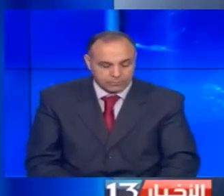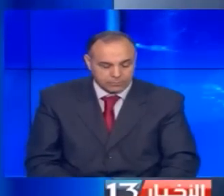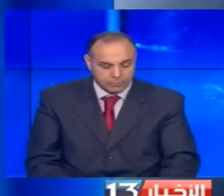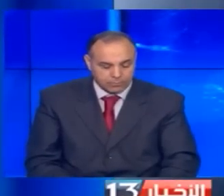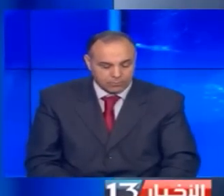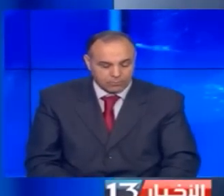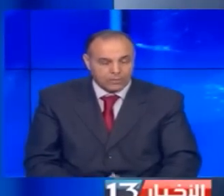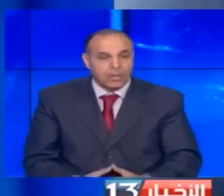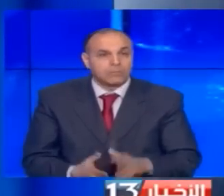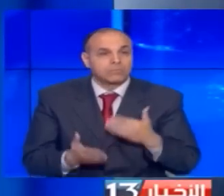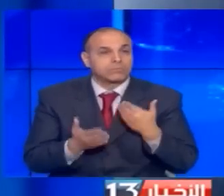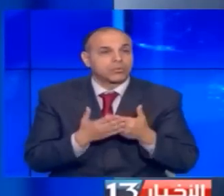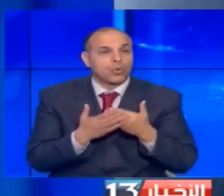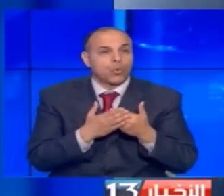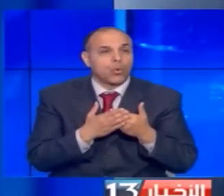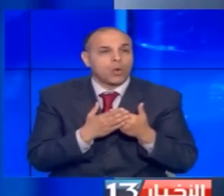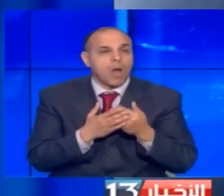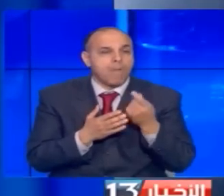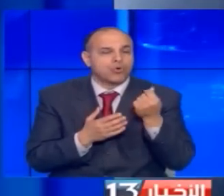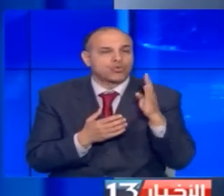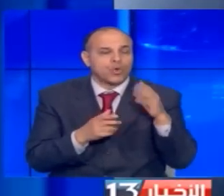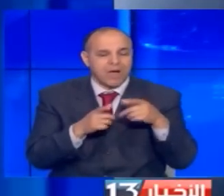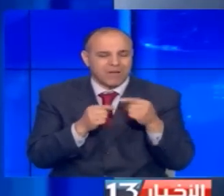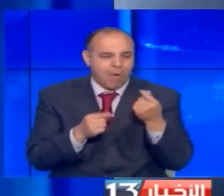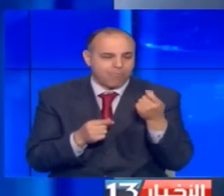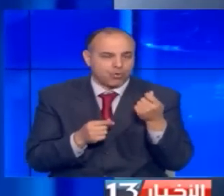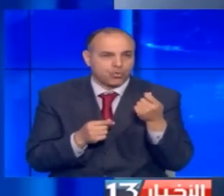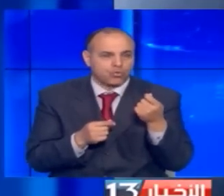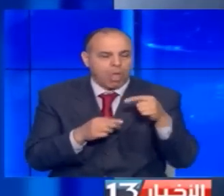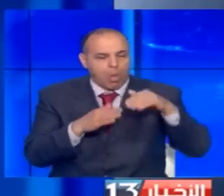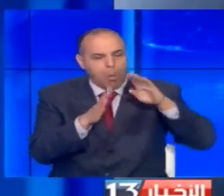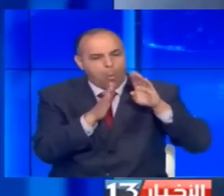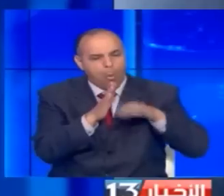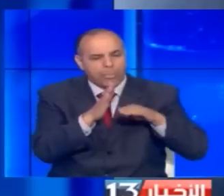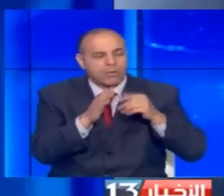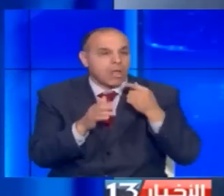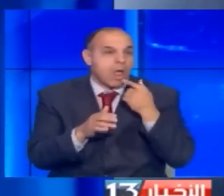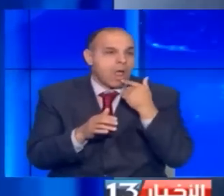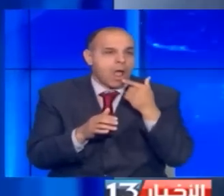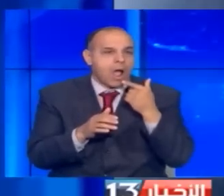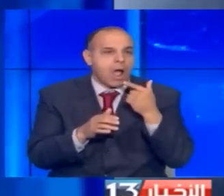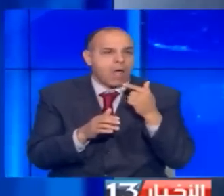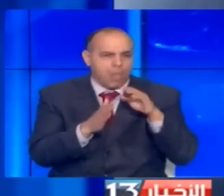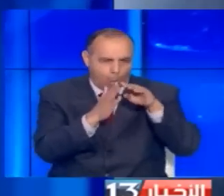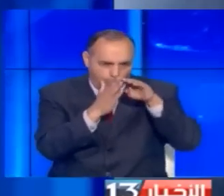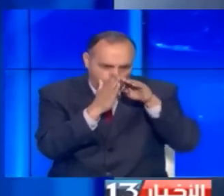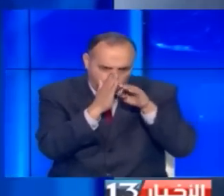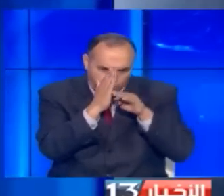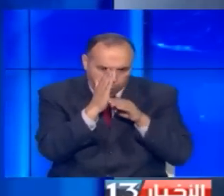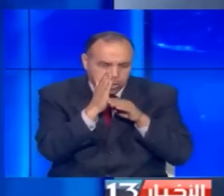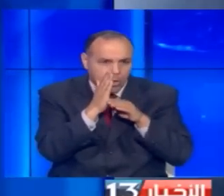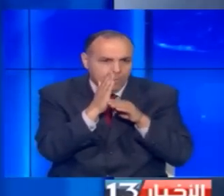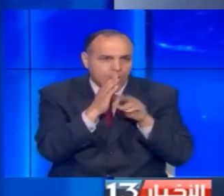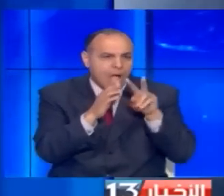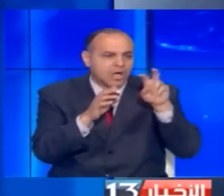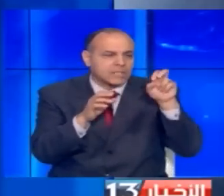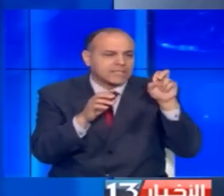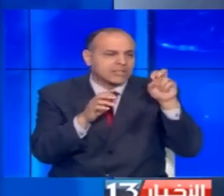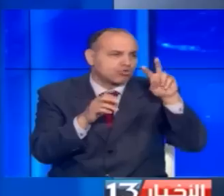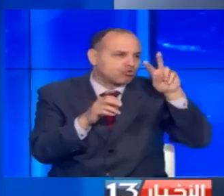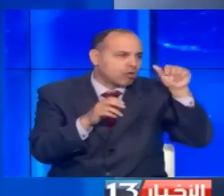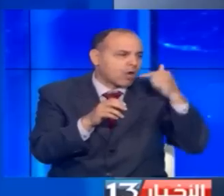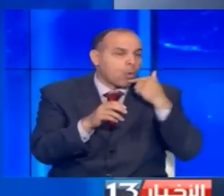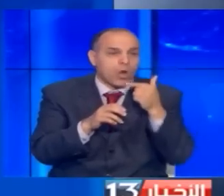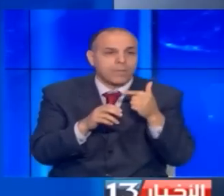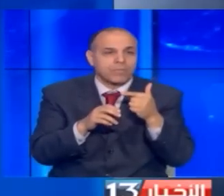وسجل المؤشر القياسي في بورصة طوكيو للأوراق المالية انخفاضاً وصل إلى أدنى مستوياته منذ 20 شهراً